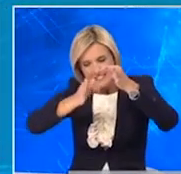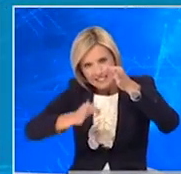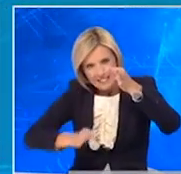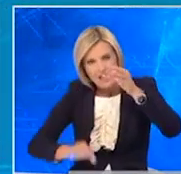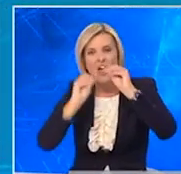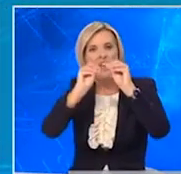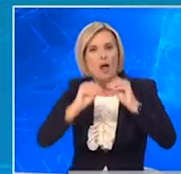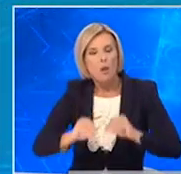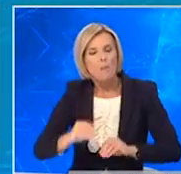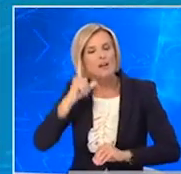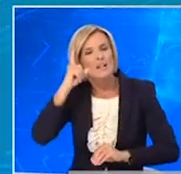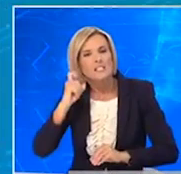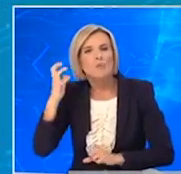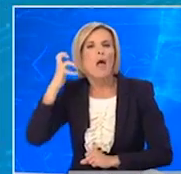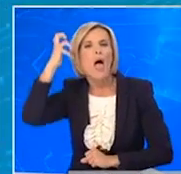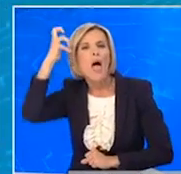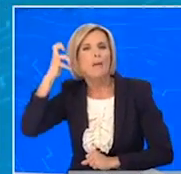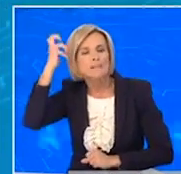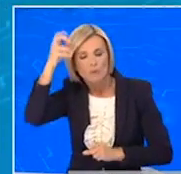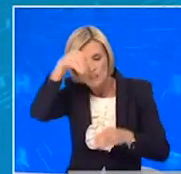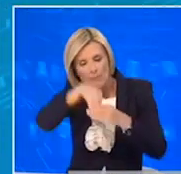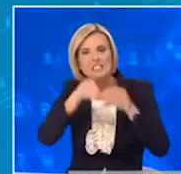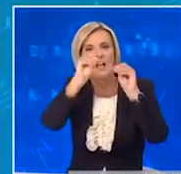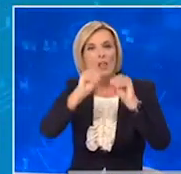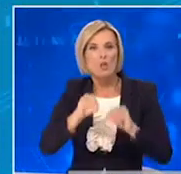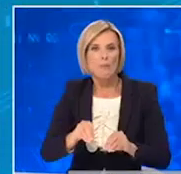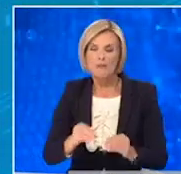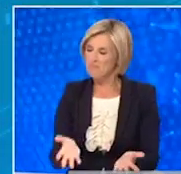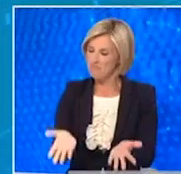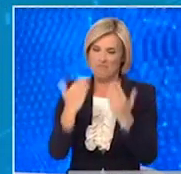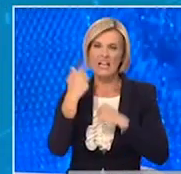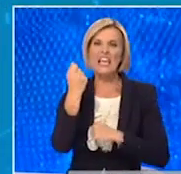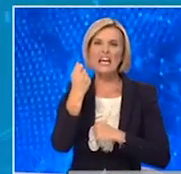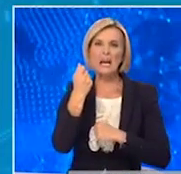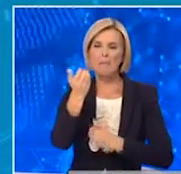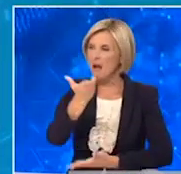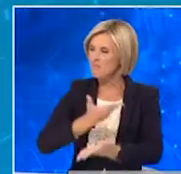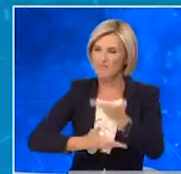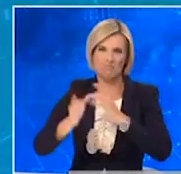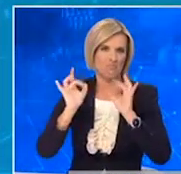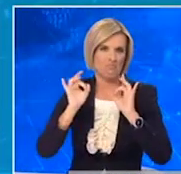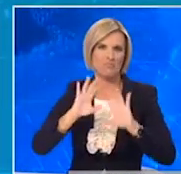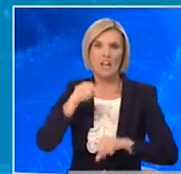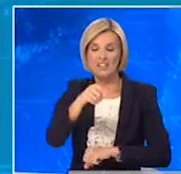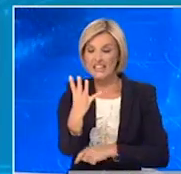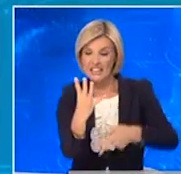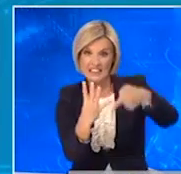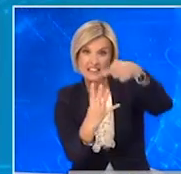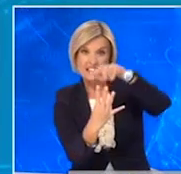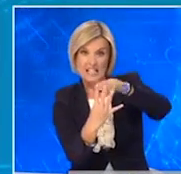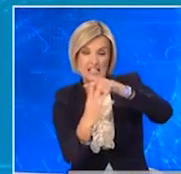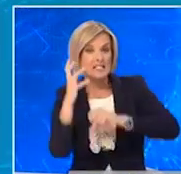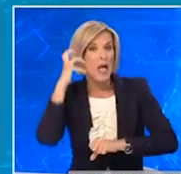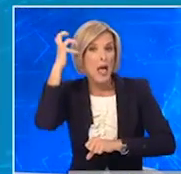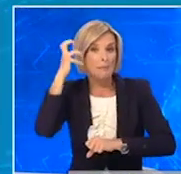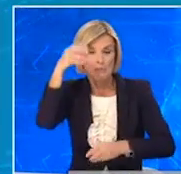μελλοντικές προφανώς επιστημονικές δημοσιεύσεις. Και όπως σας είπα, δεν έχει υπάρξει καμία χρηματική ανταλλαγή. Και οι 4 επιστήμονες, με τους οποίους